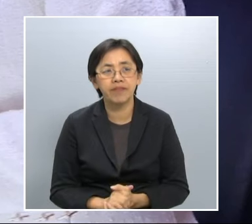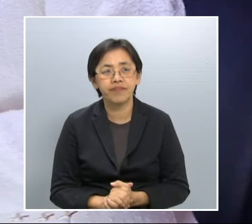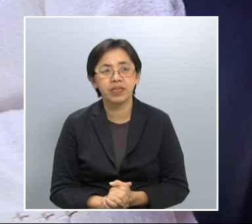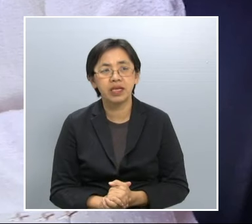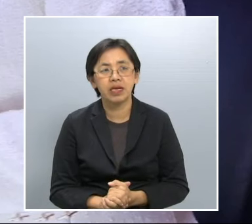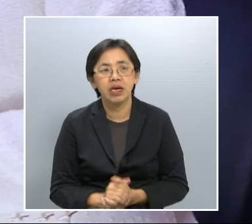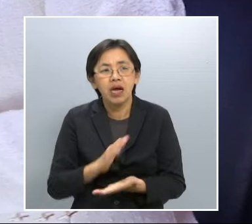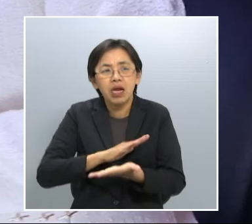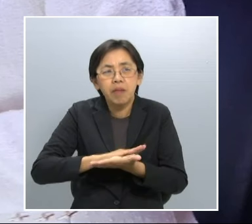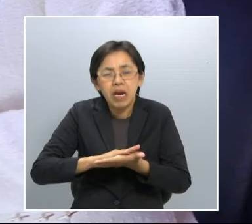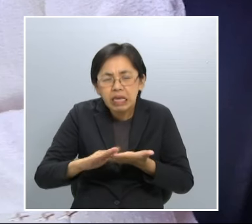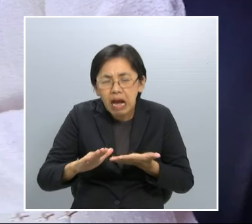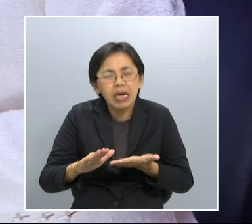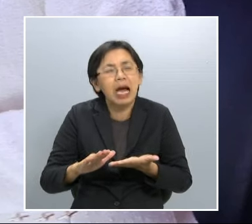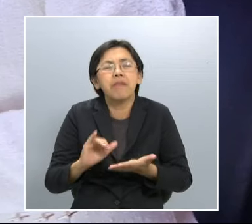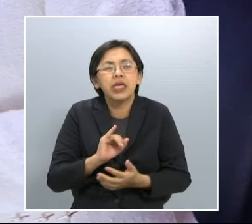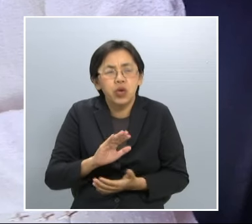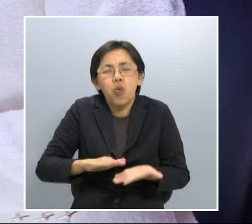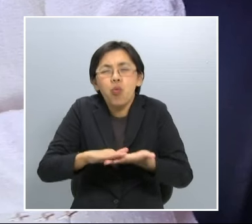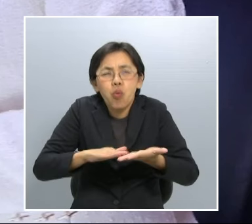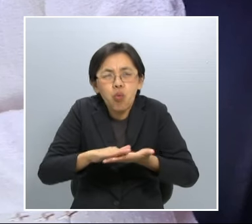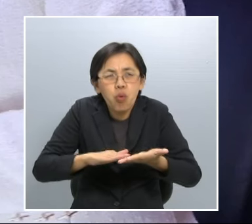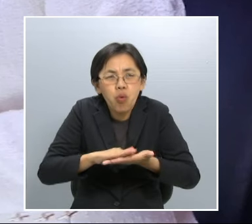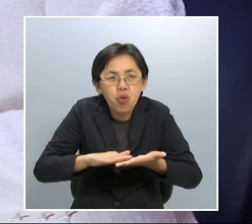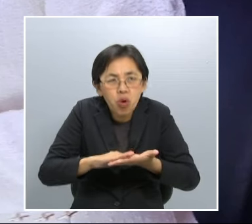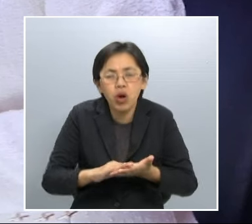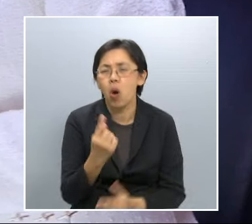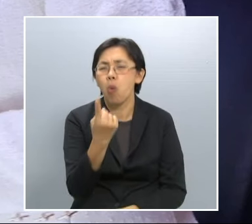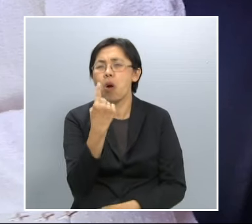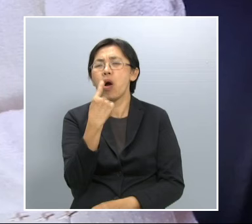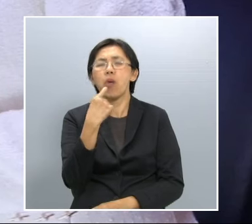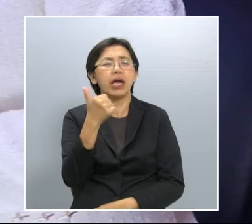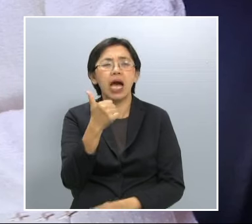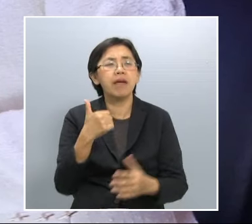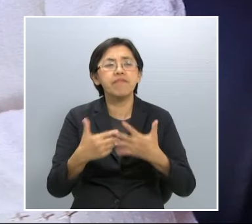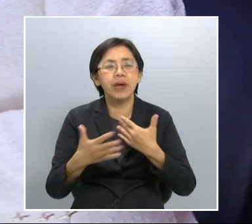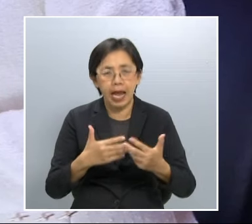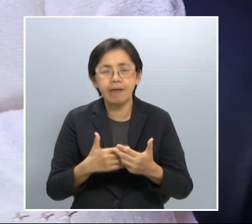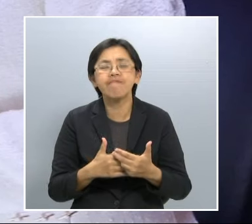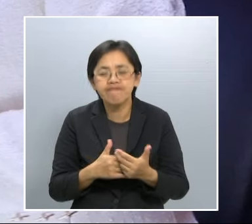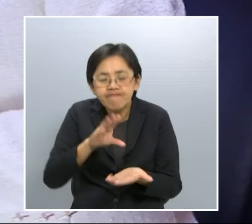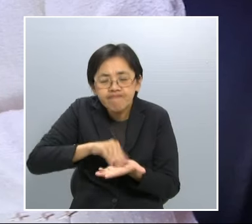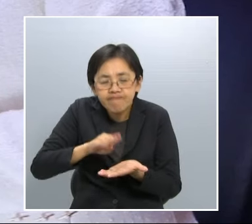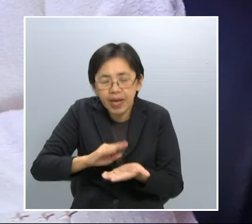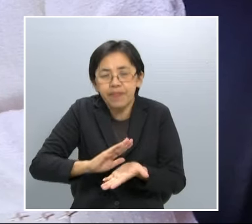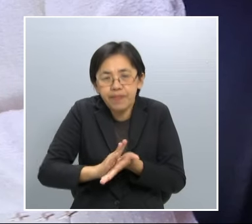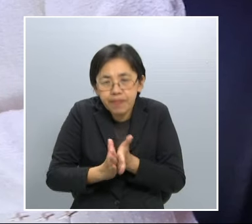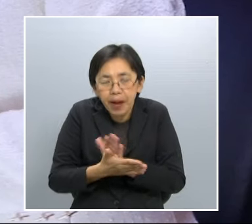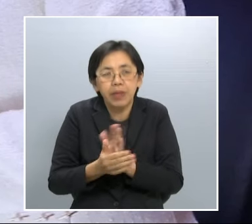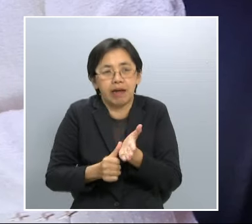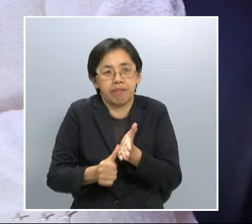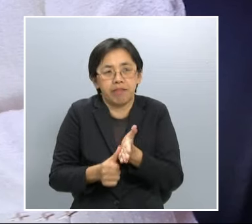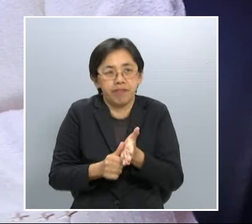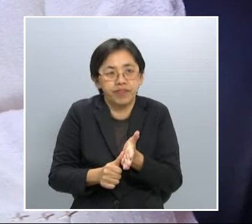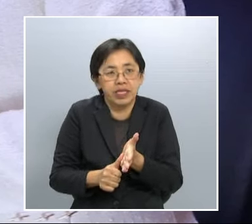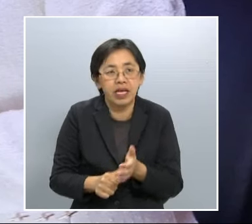ามารยาทที่บกพร่องไปต้องขออภัยจริงๆค่ะด่าได้เต็มที่เลยยินดีนำไปปรับปรุงให้ดีขึ้นส่วนตรงนี้เป็นเนื้